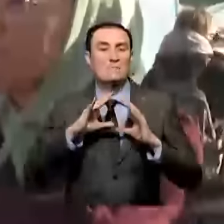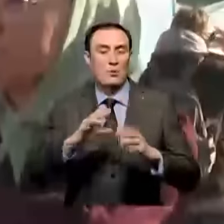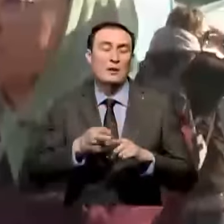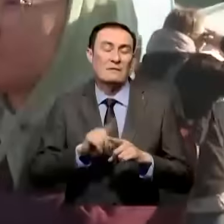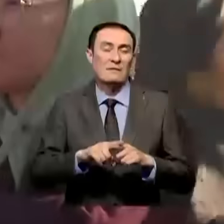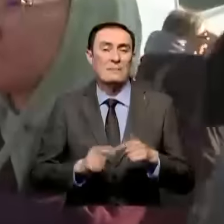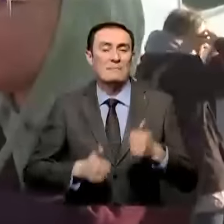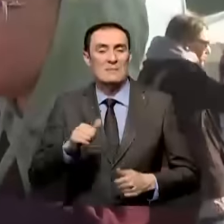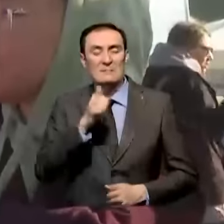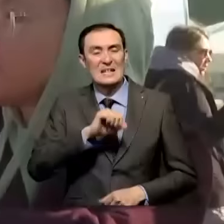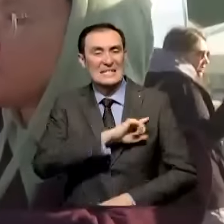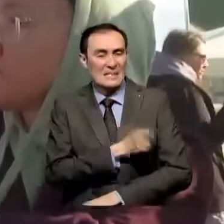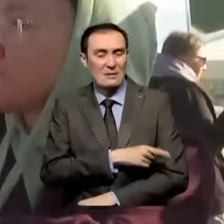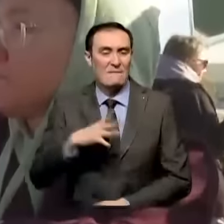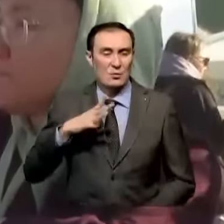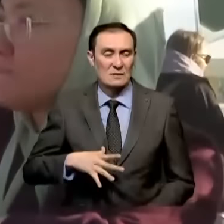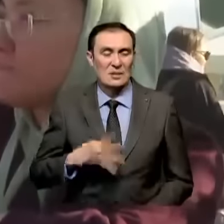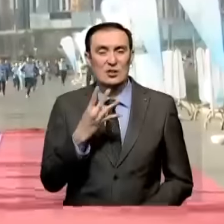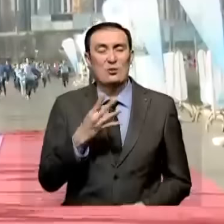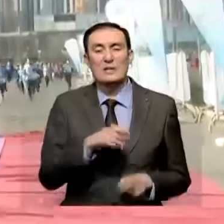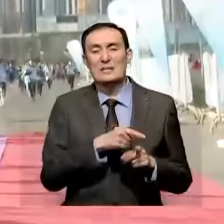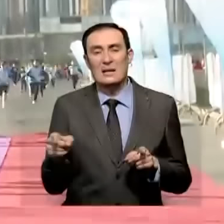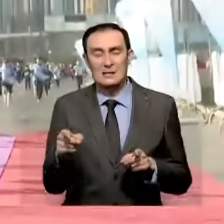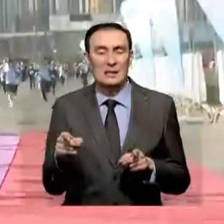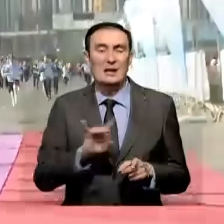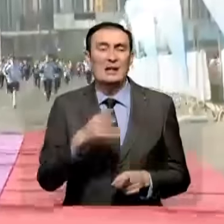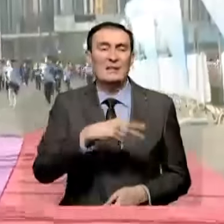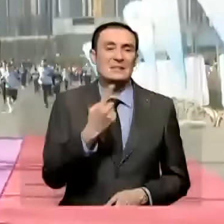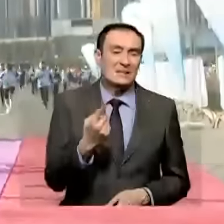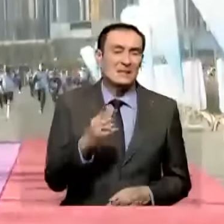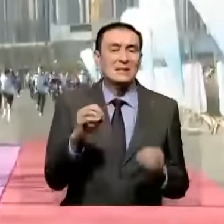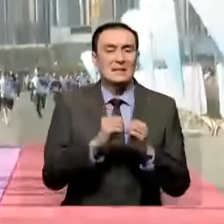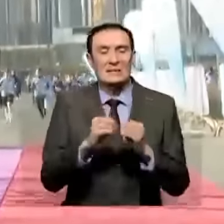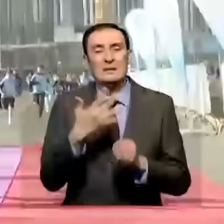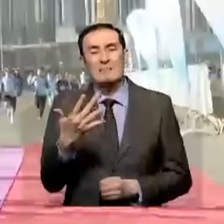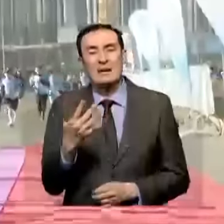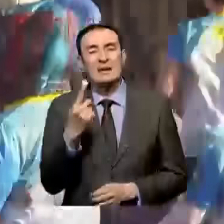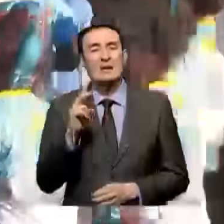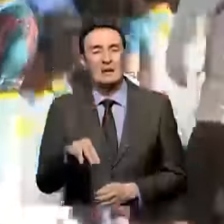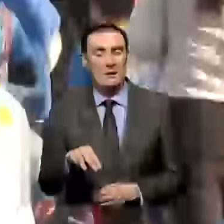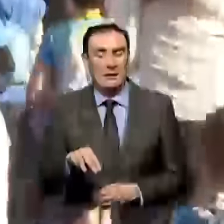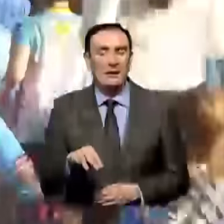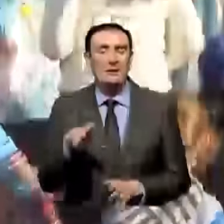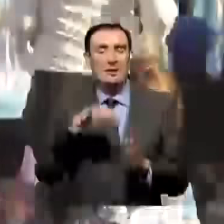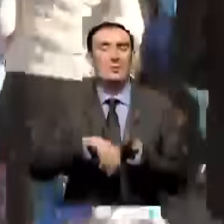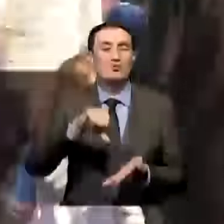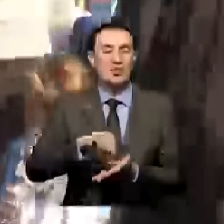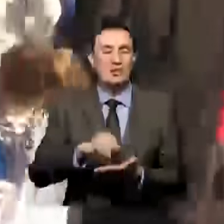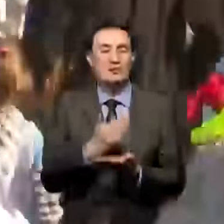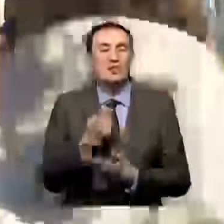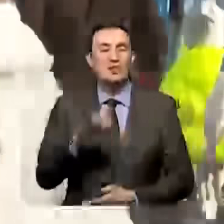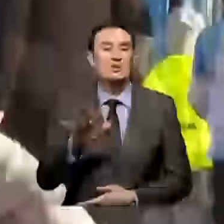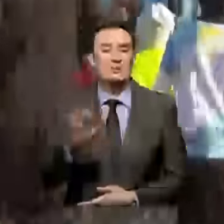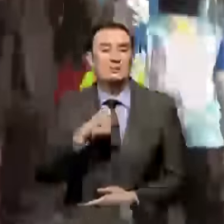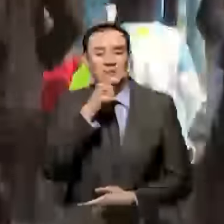Марафонцы испытали свою силу и выносливость на 4 дистанциях – 21, 10, 5 и километр. Среди участников